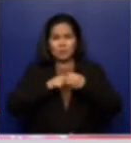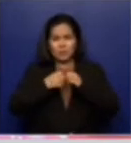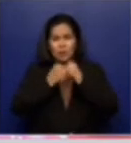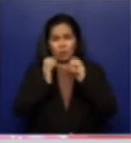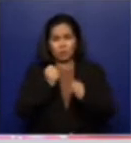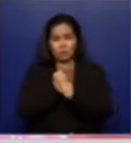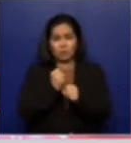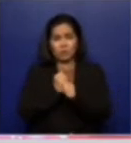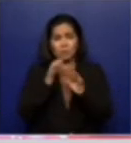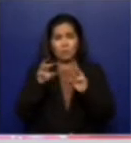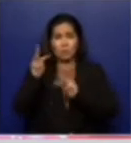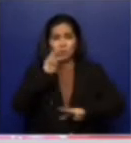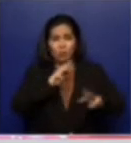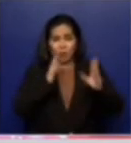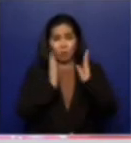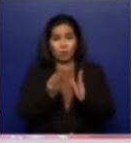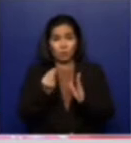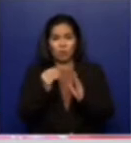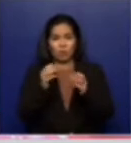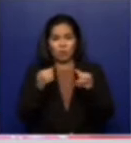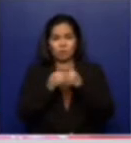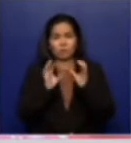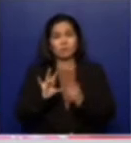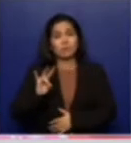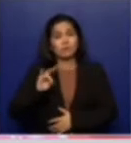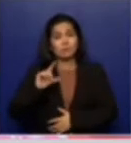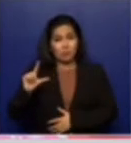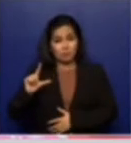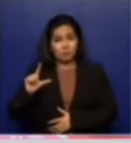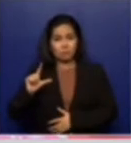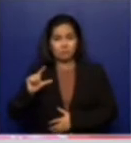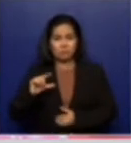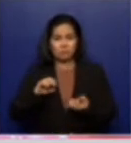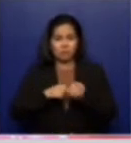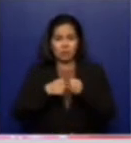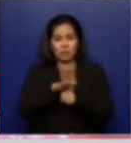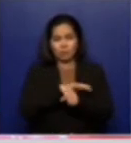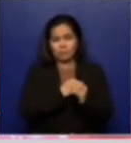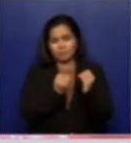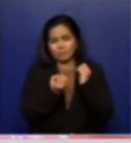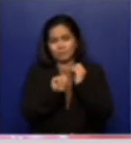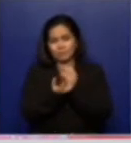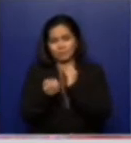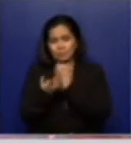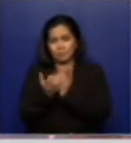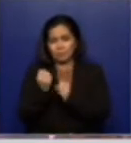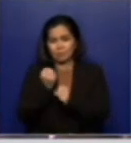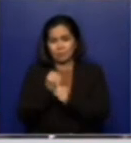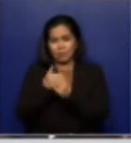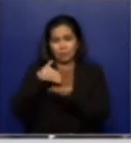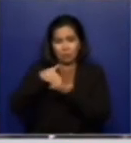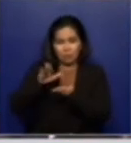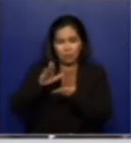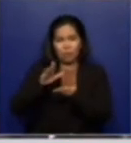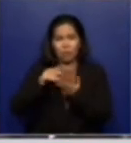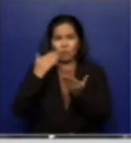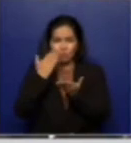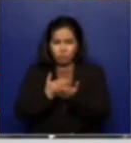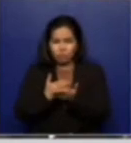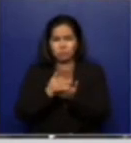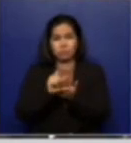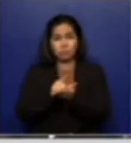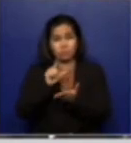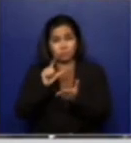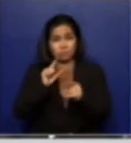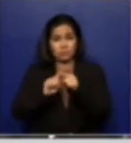7ล้านคนที่ได้รับผลกระทบจากสถานการณ์โควิดทำไมในยุทธศาสตร์6ด้าน